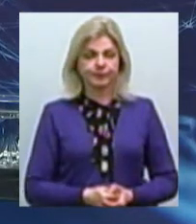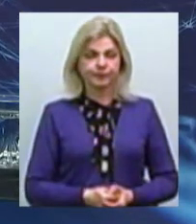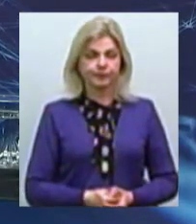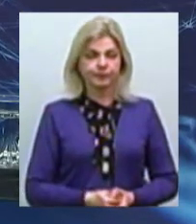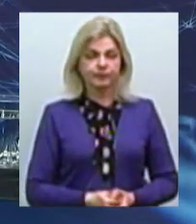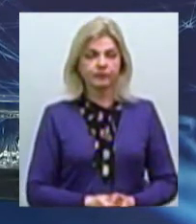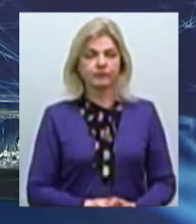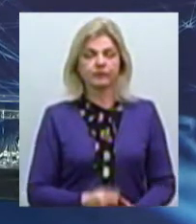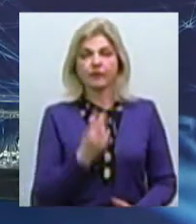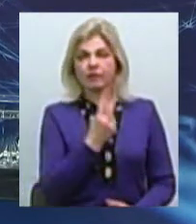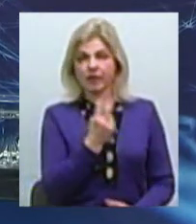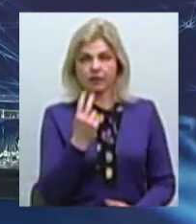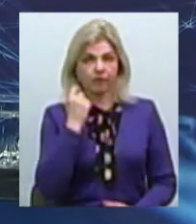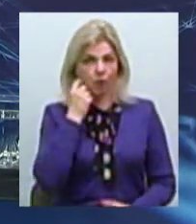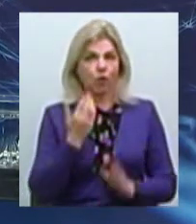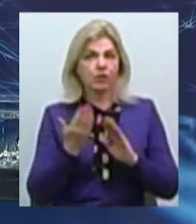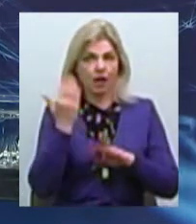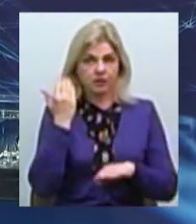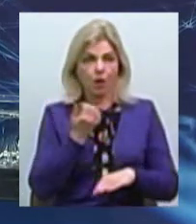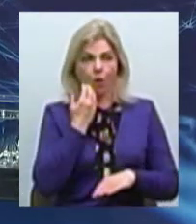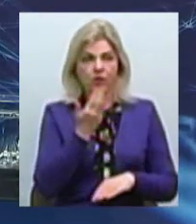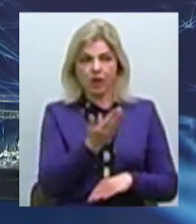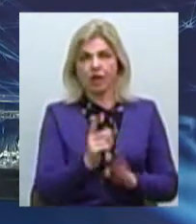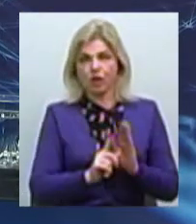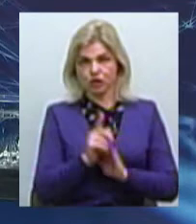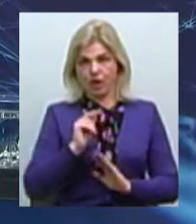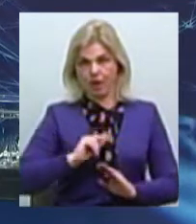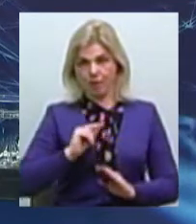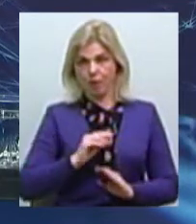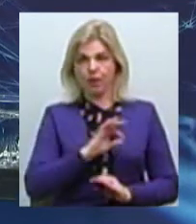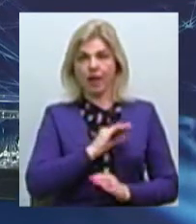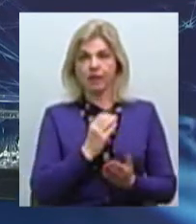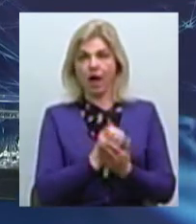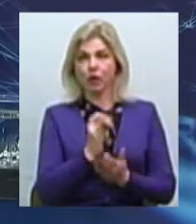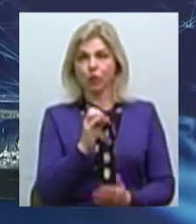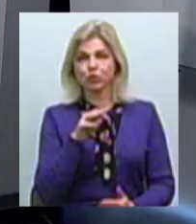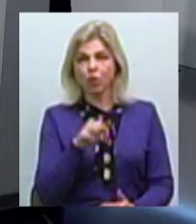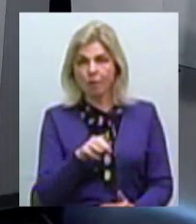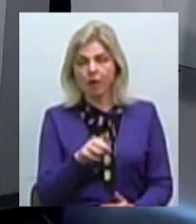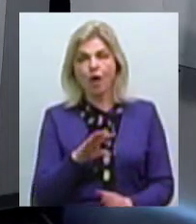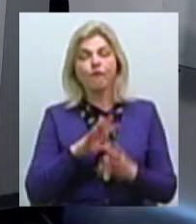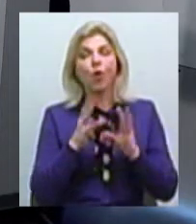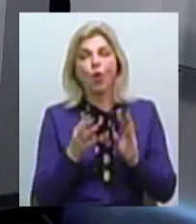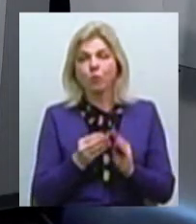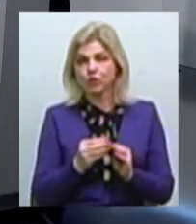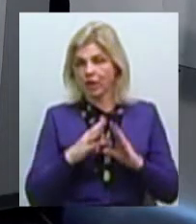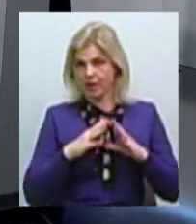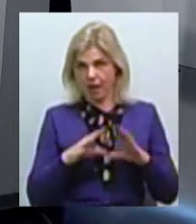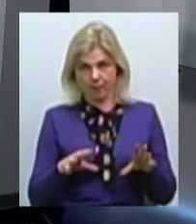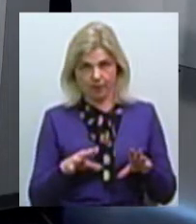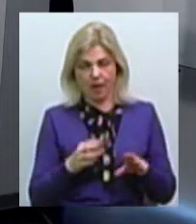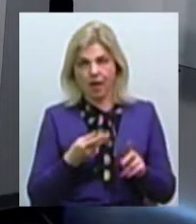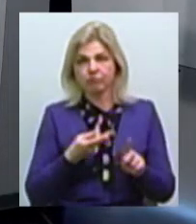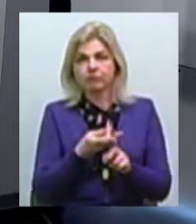22 года назад когда я начинал работать нотариусом рейдерство не было за галины вообще по одной простой